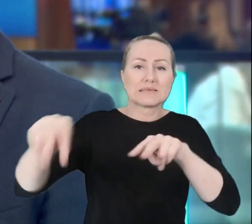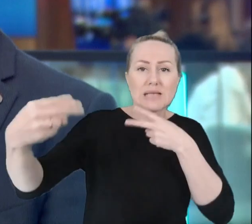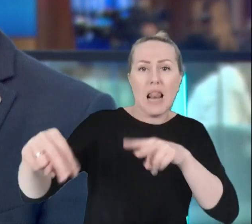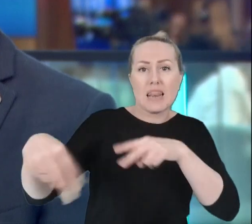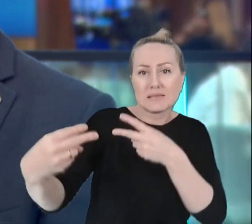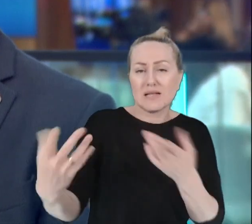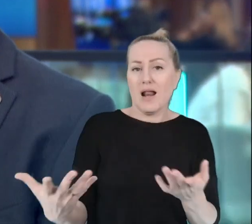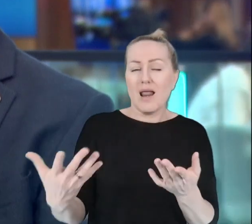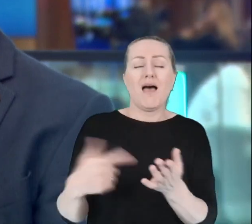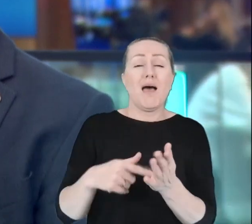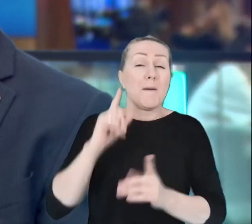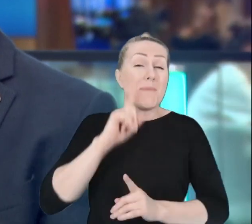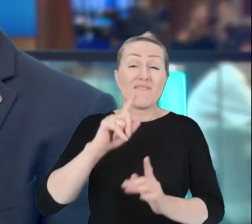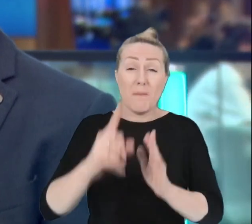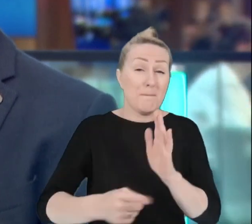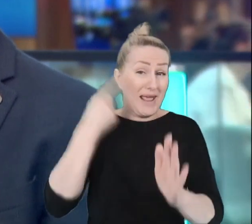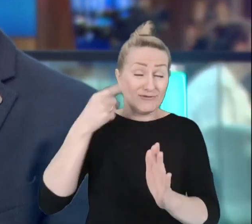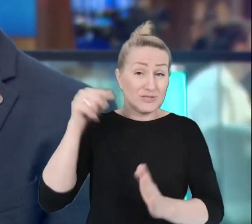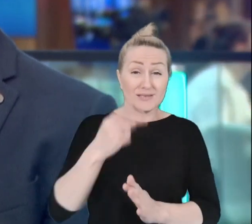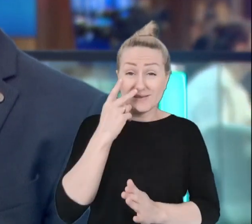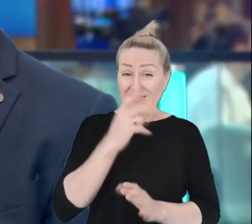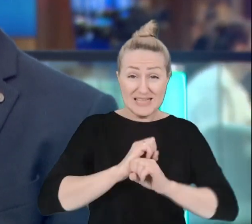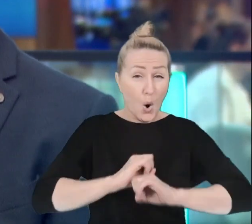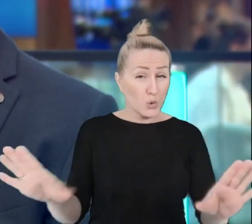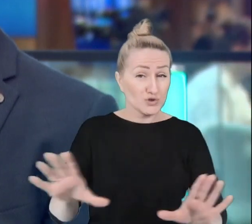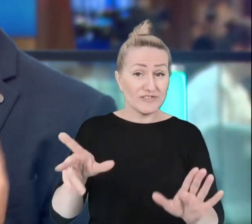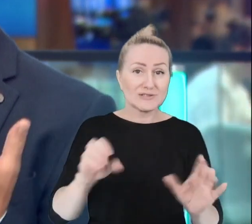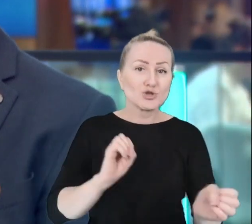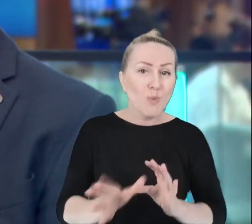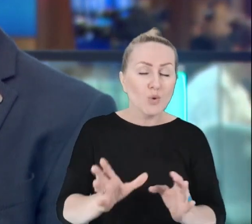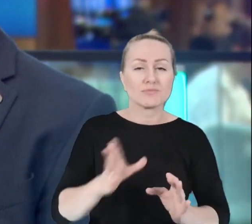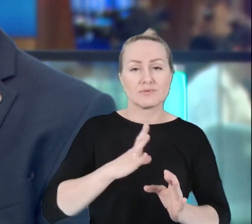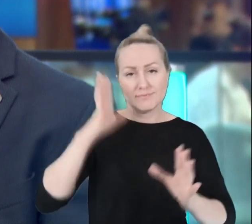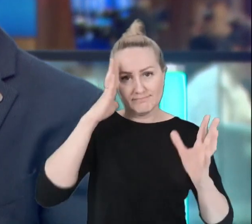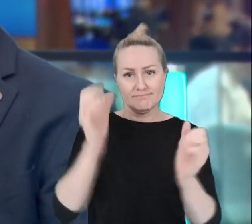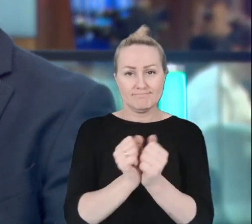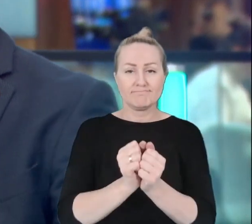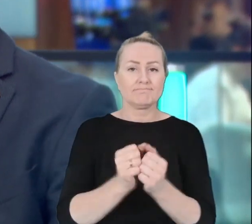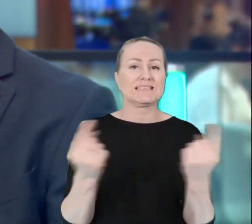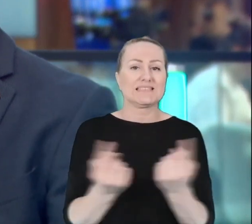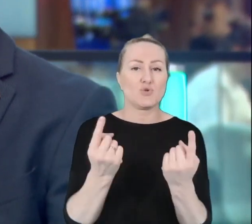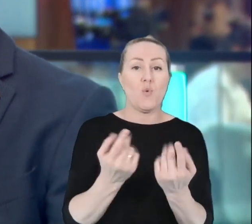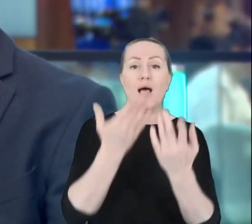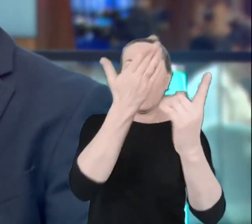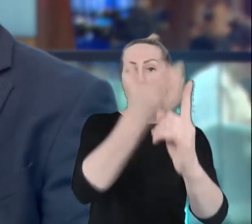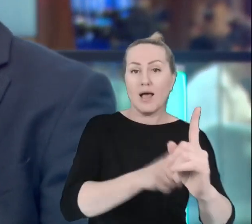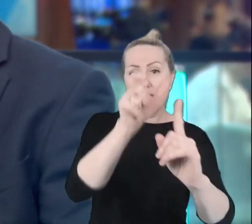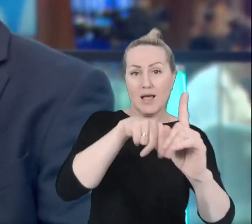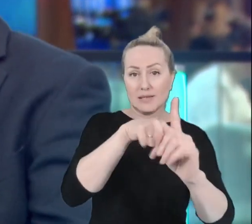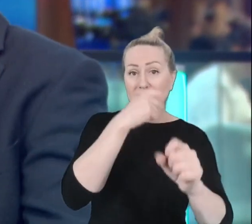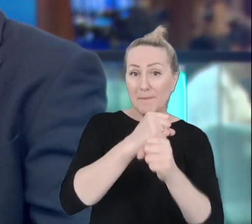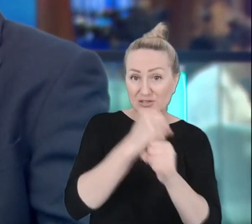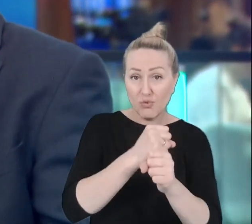tak oczywisty sposób pojawiła się sytuacja, w której odpowiedzialność pracodawcy za mój dobrostan